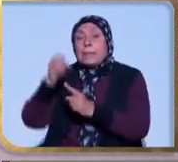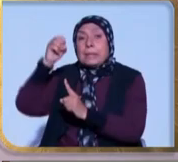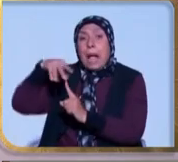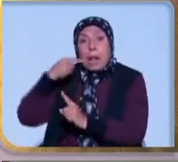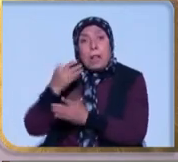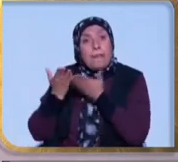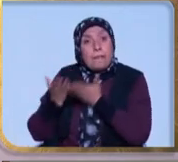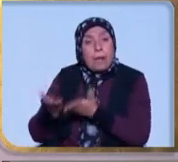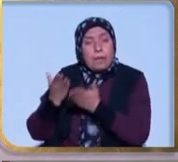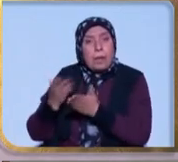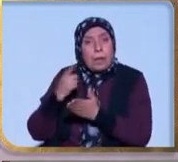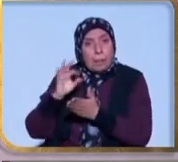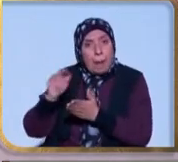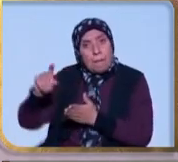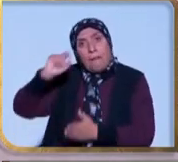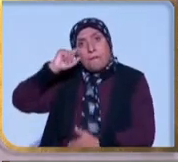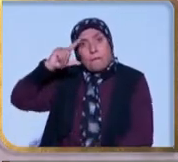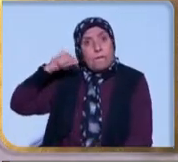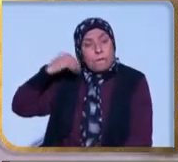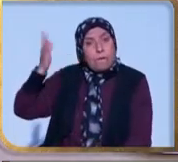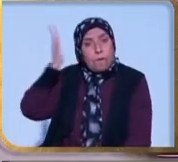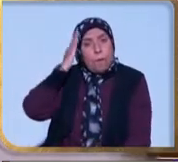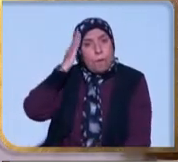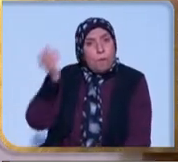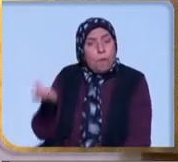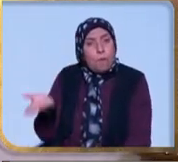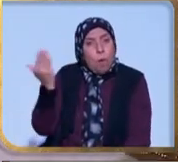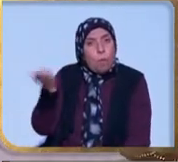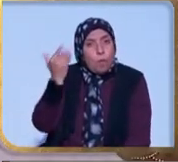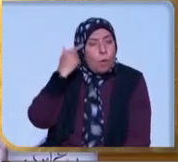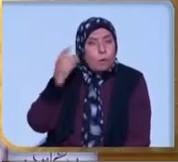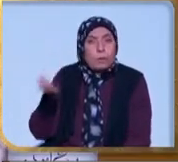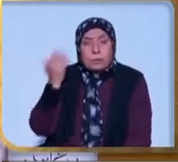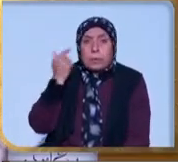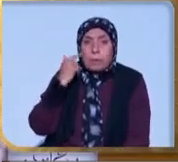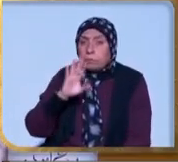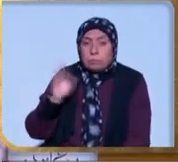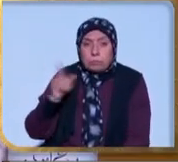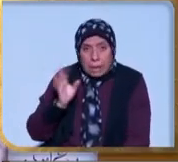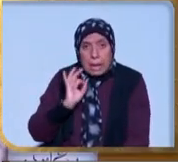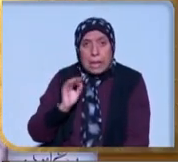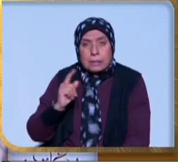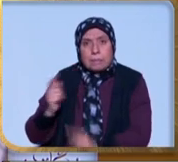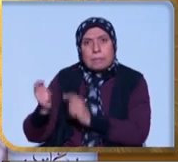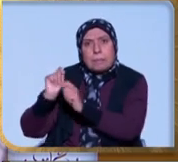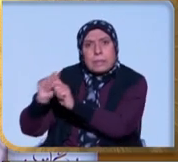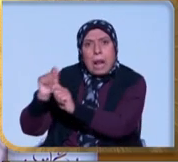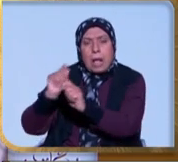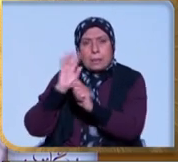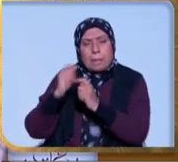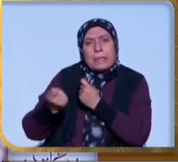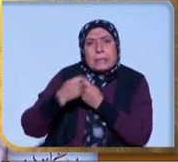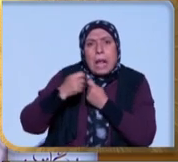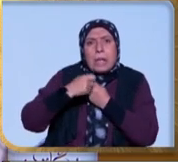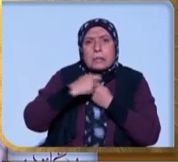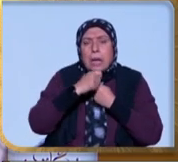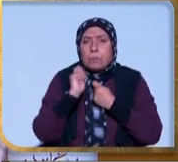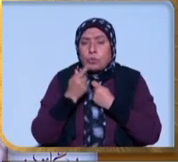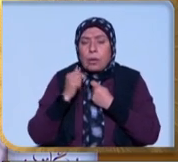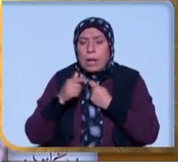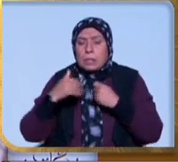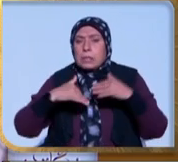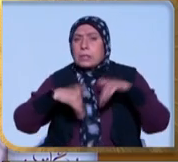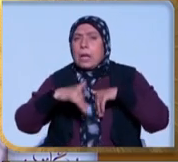يصحح مساره وإنه يستعين بالله ويستقيم، وإذا لم يسلك طريق الرشد